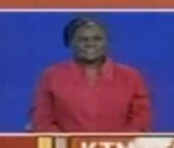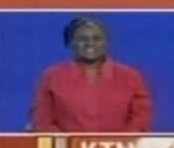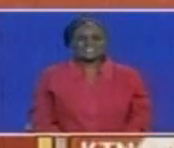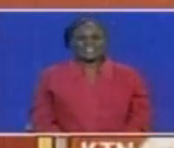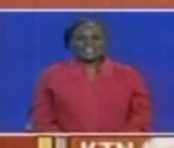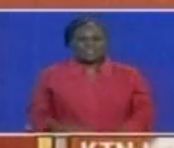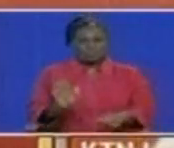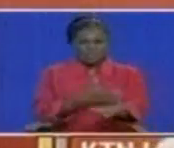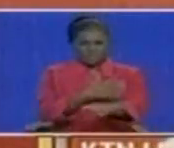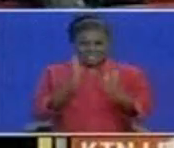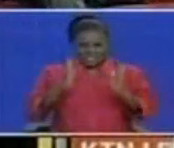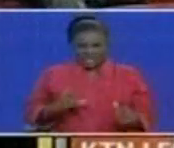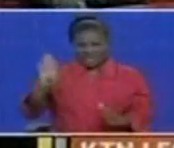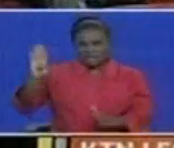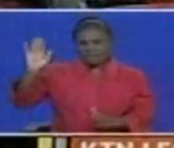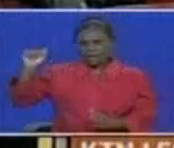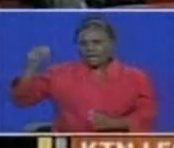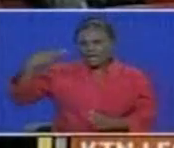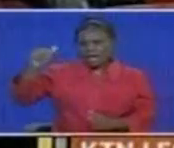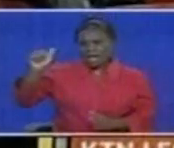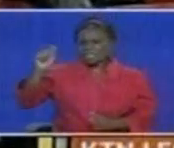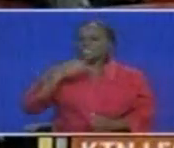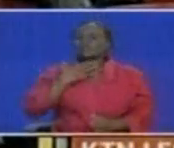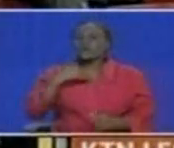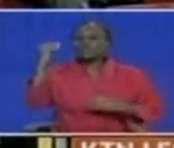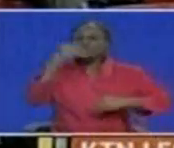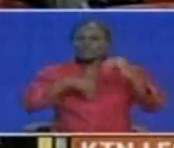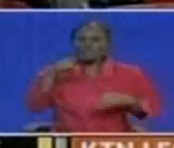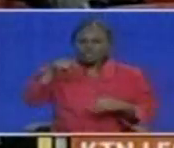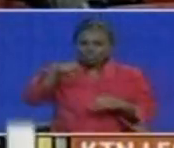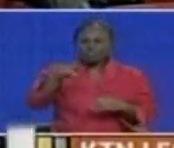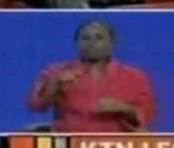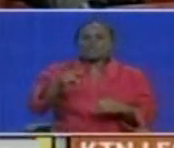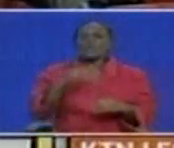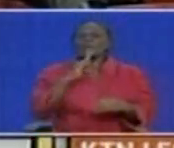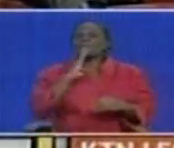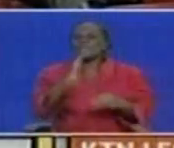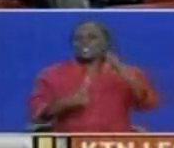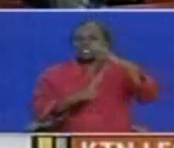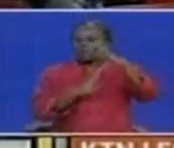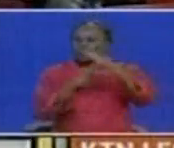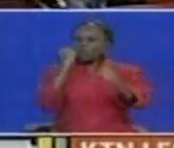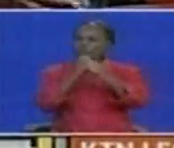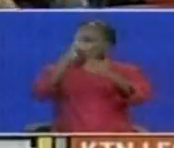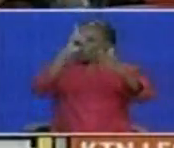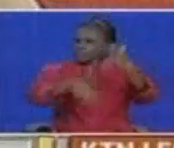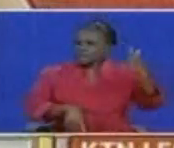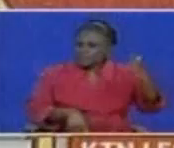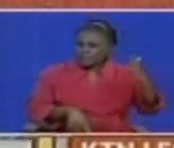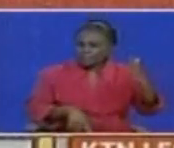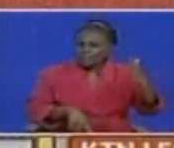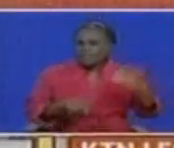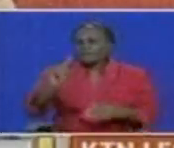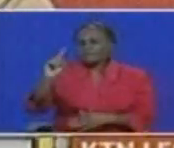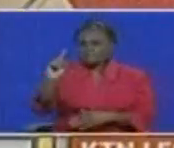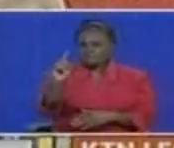Mwanamziki Bahati, hebu tuambie, tukitaka kukupigia kura ili uwe male artist of the year mwaka huu, tufanye vipi? Kwanza